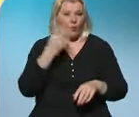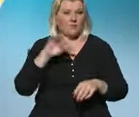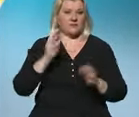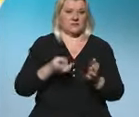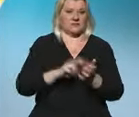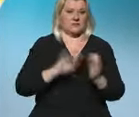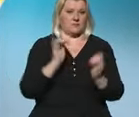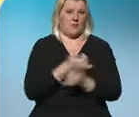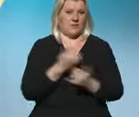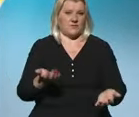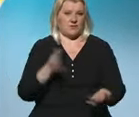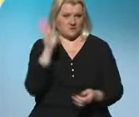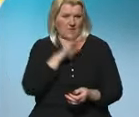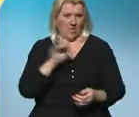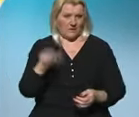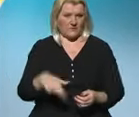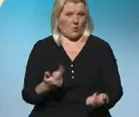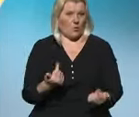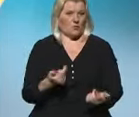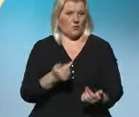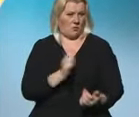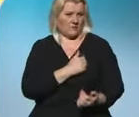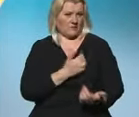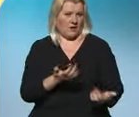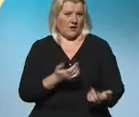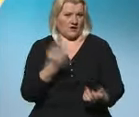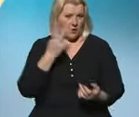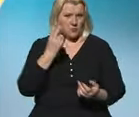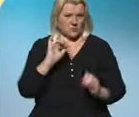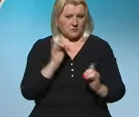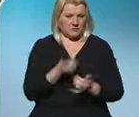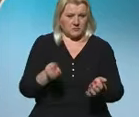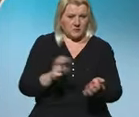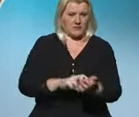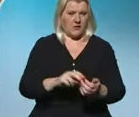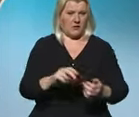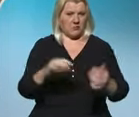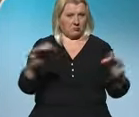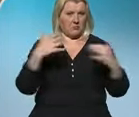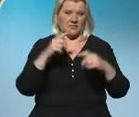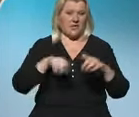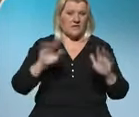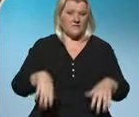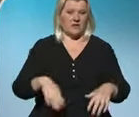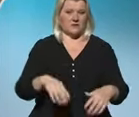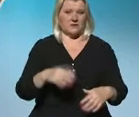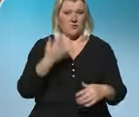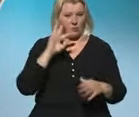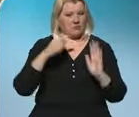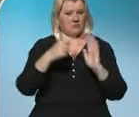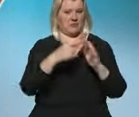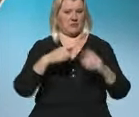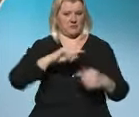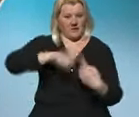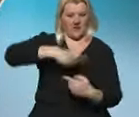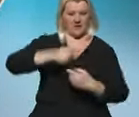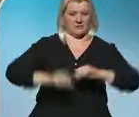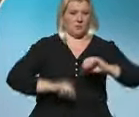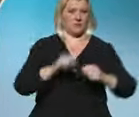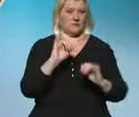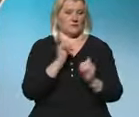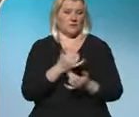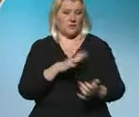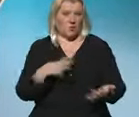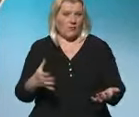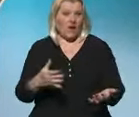od malinka a víte, co to je stát na pódium a zpívat a tancovat a ukazovat se a tohle to se zvládnou